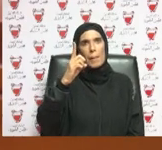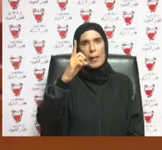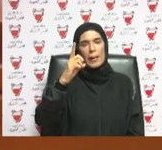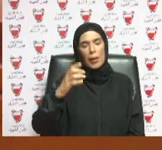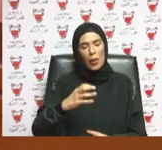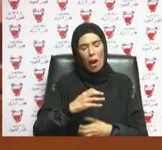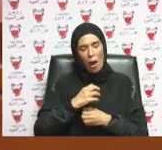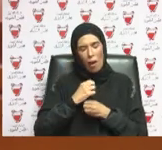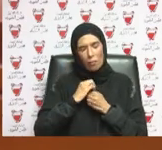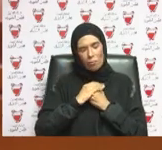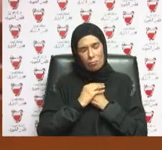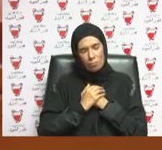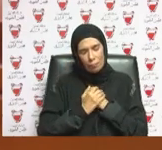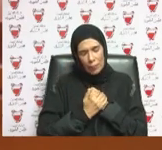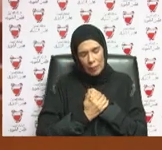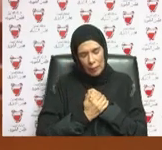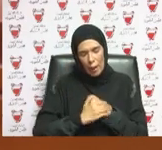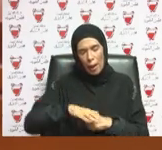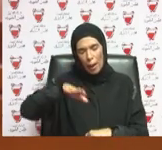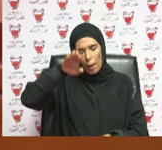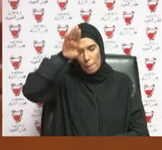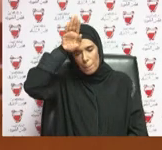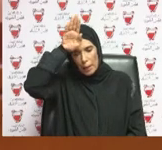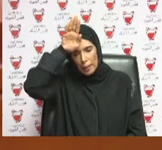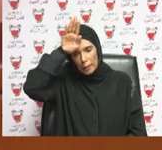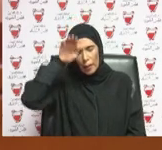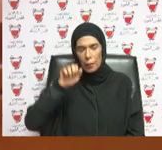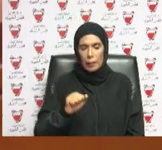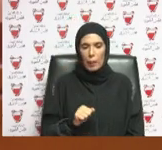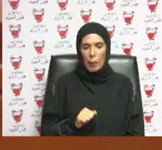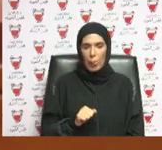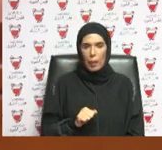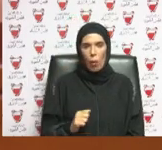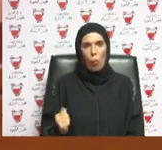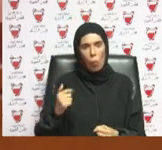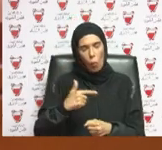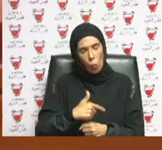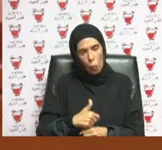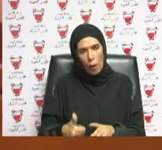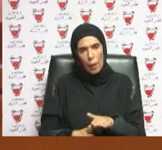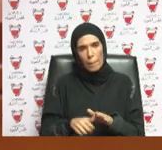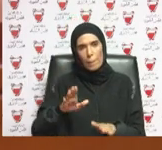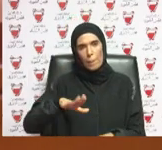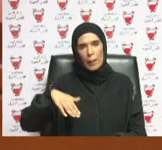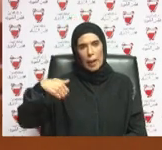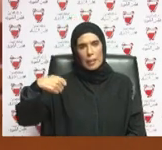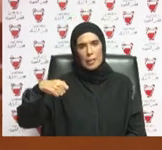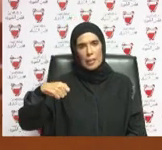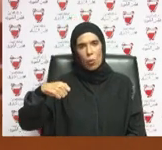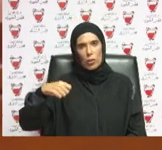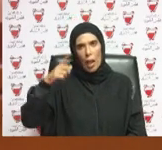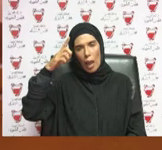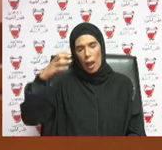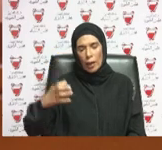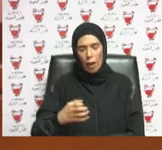حفظه ورعايته جلالة الملك حمد بن عيسى آل خليفة وولي عهده الأمين صاحب السمو الملكي الأمير